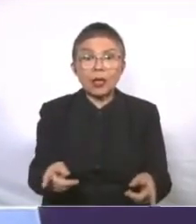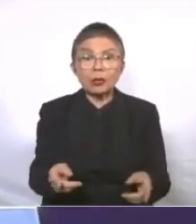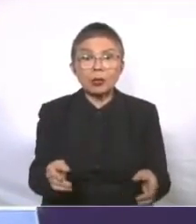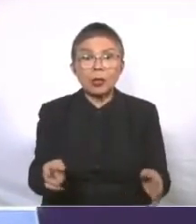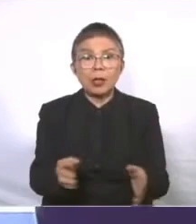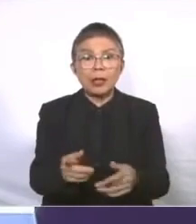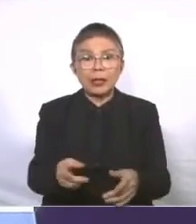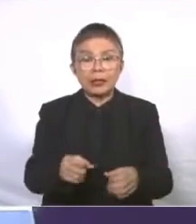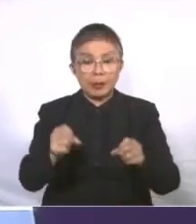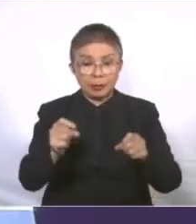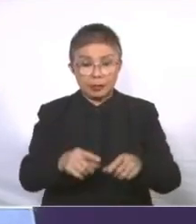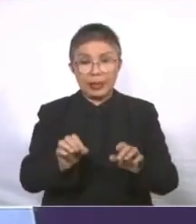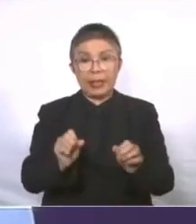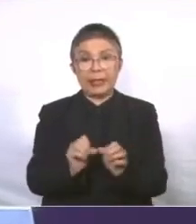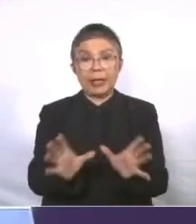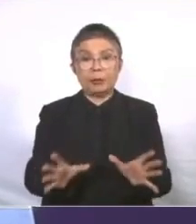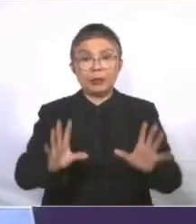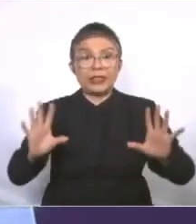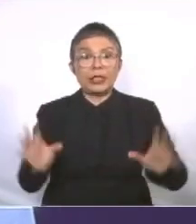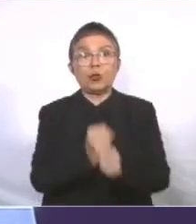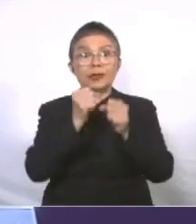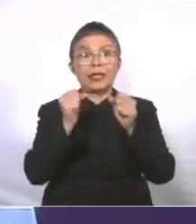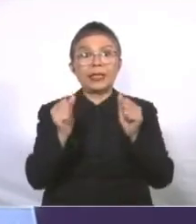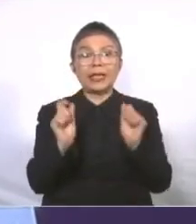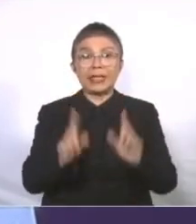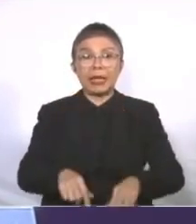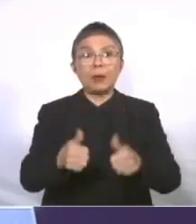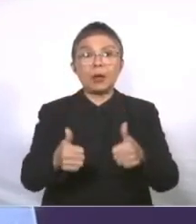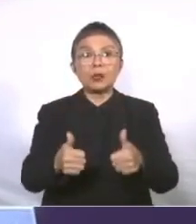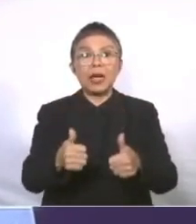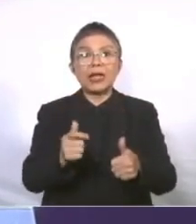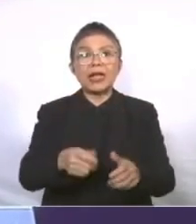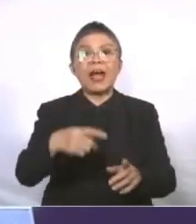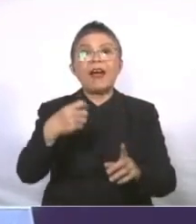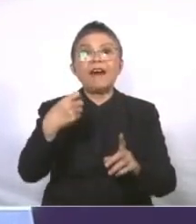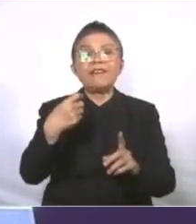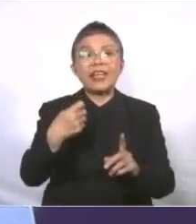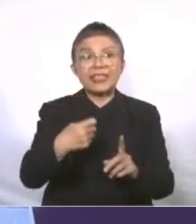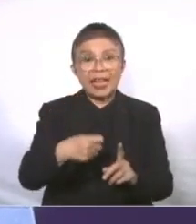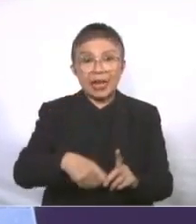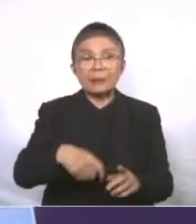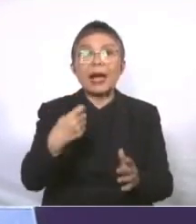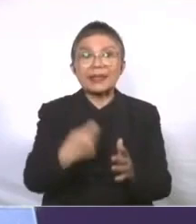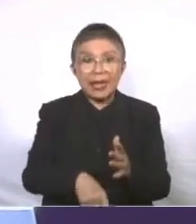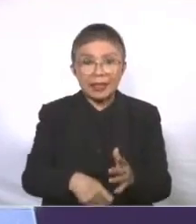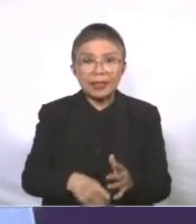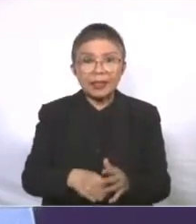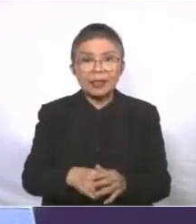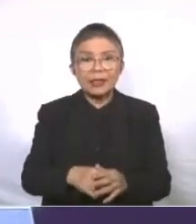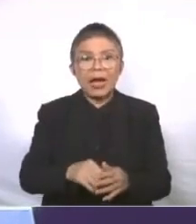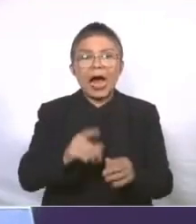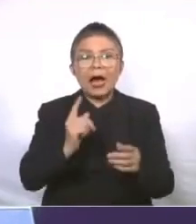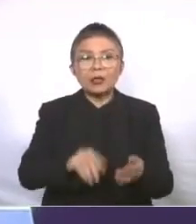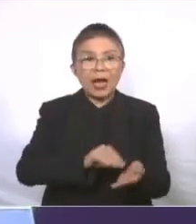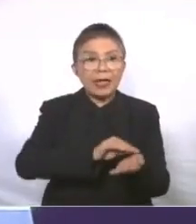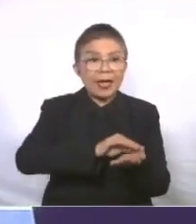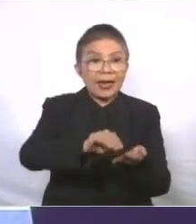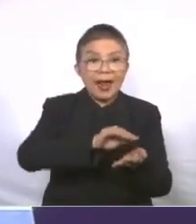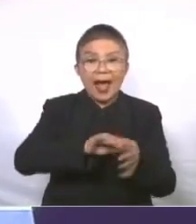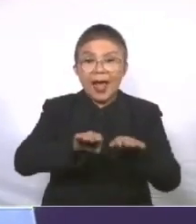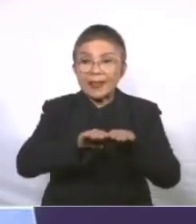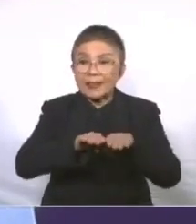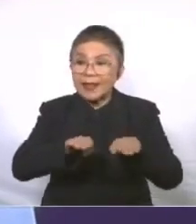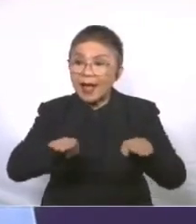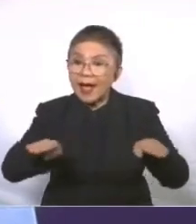singkat bisa kita sulap menjadi lebih baik karena apa fiskal yang kita sediakan dirata adilkan di